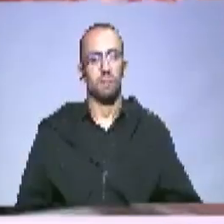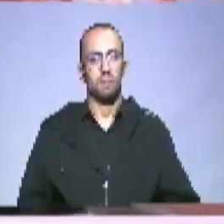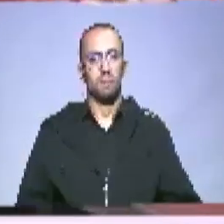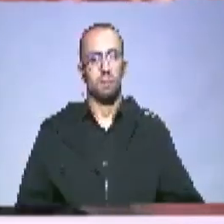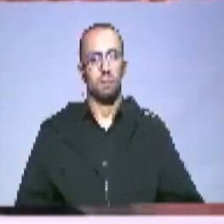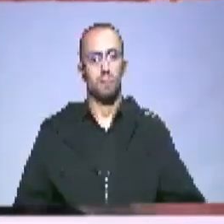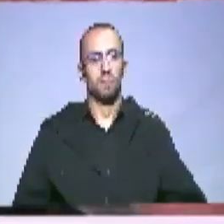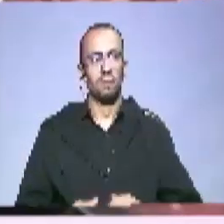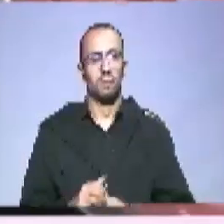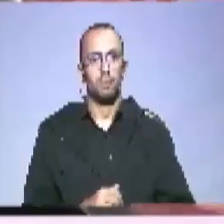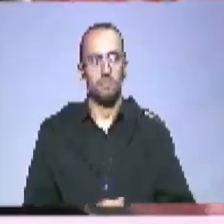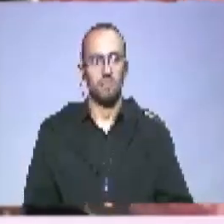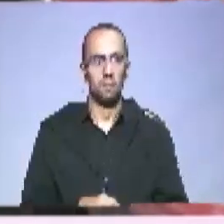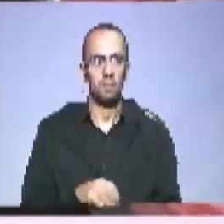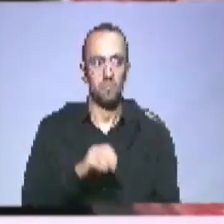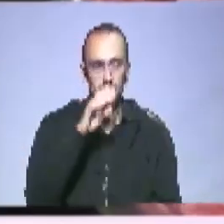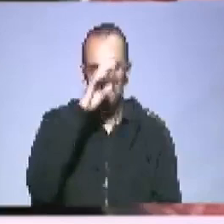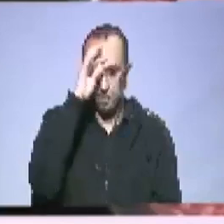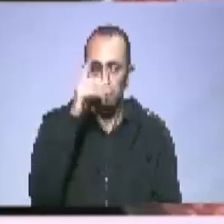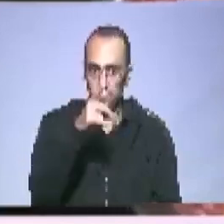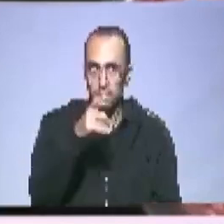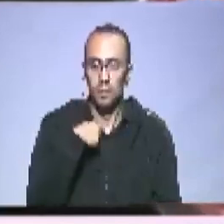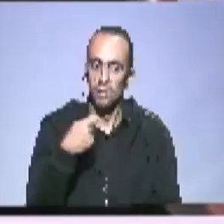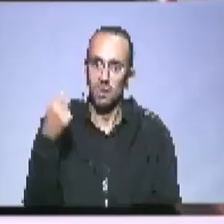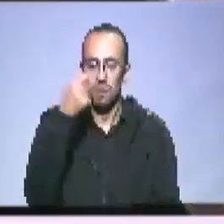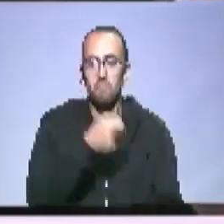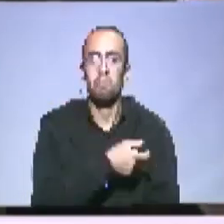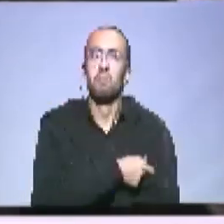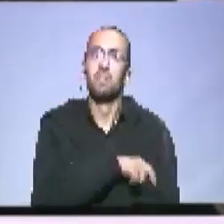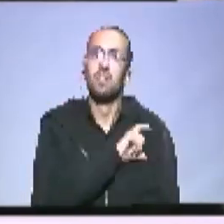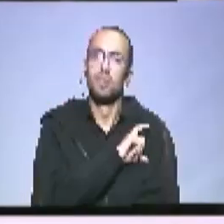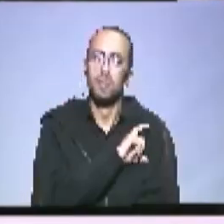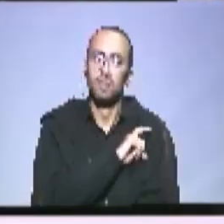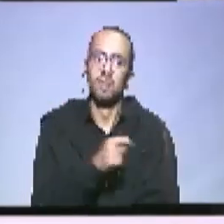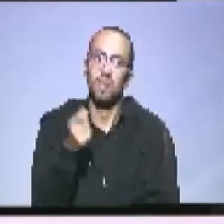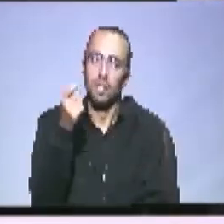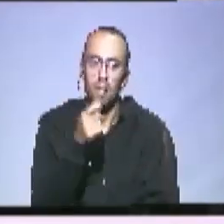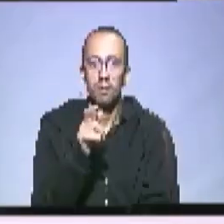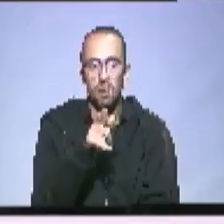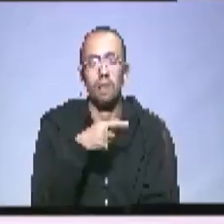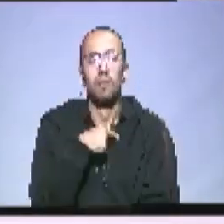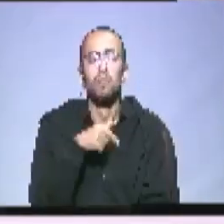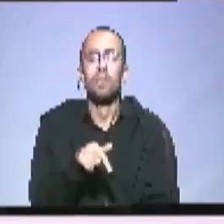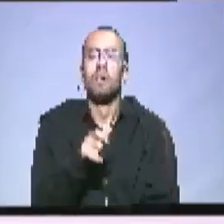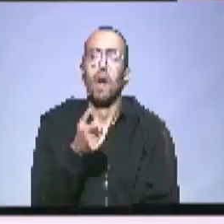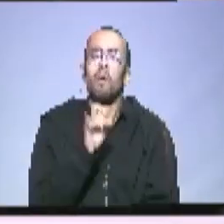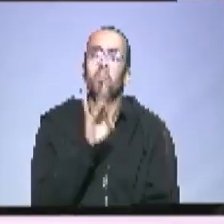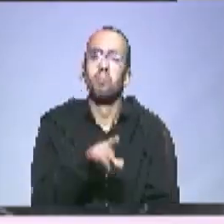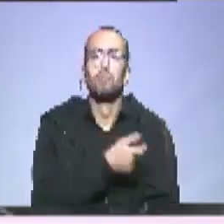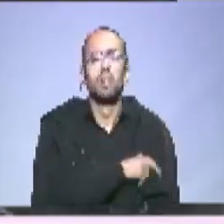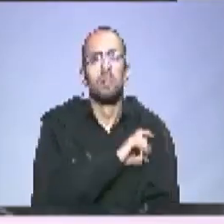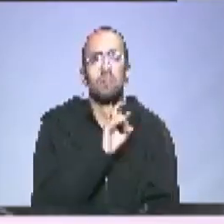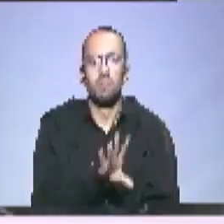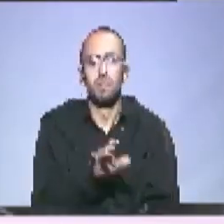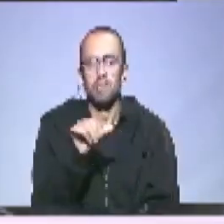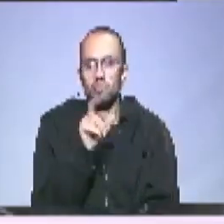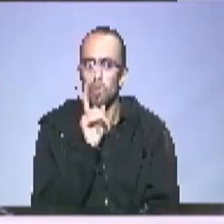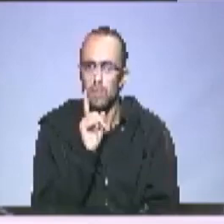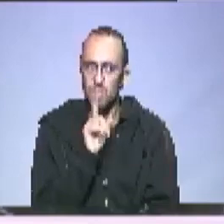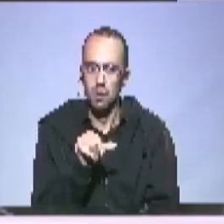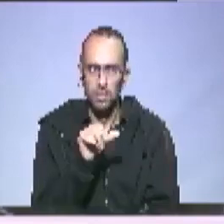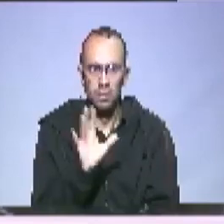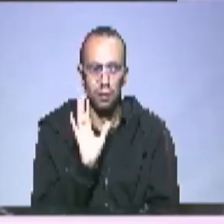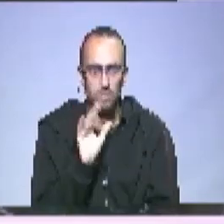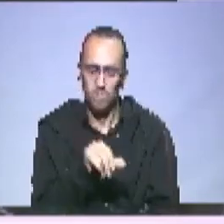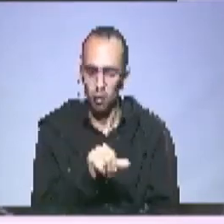ممكن نبوظ الدنيا ونحط جنبها بطاطس مثلا. لا يعني احنا ما عملناش حاجة مقلية اهو. وادي طبق سندوتشات كمان